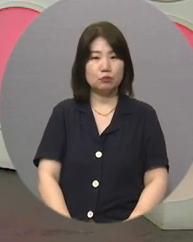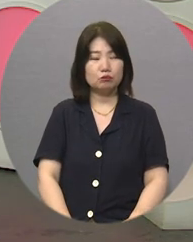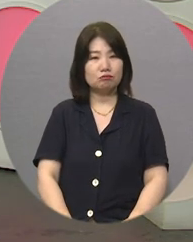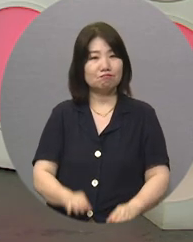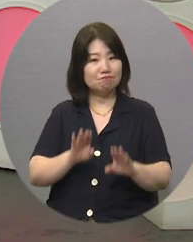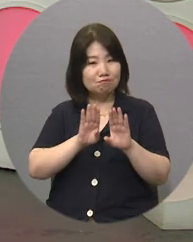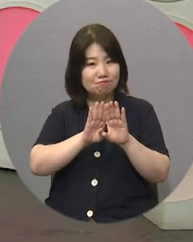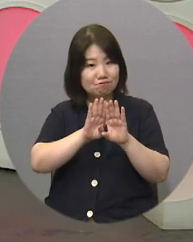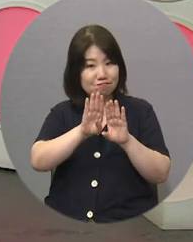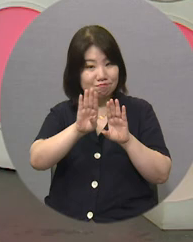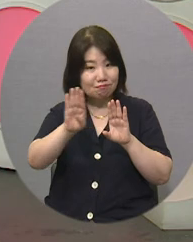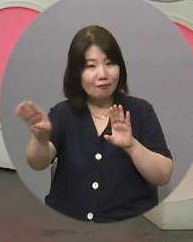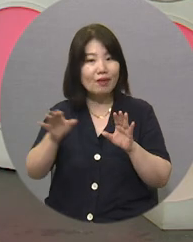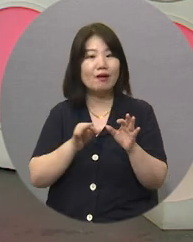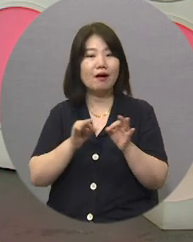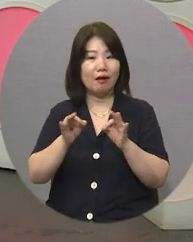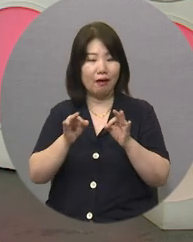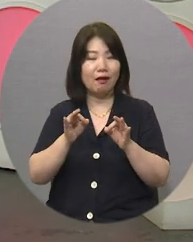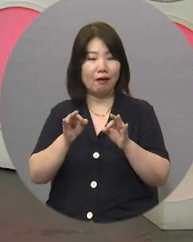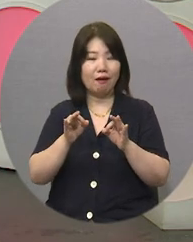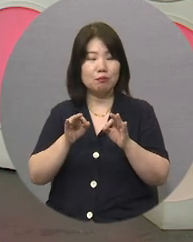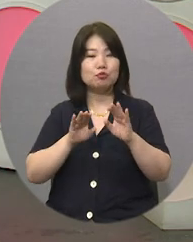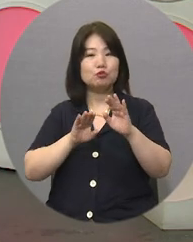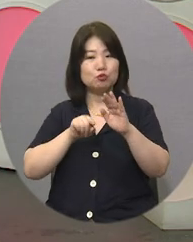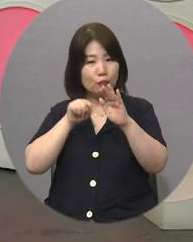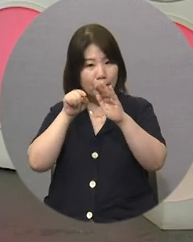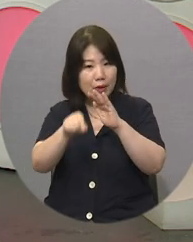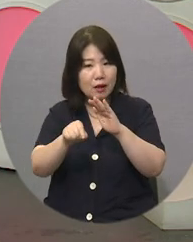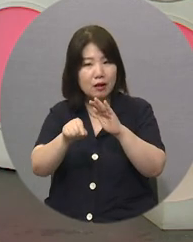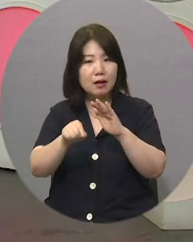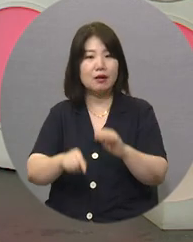삐걱하는 소리와 함께 문을 열고 들어갔습니다.